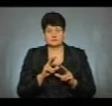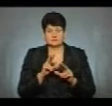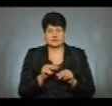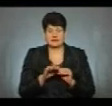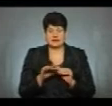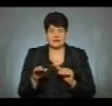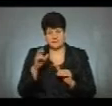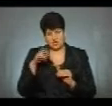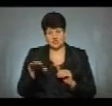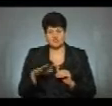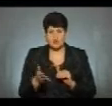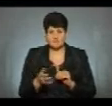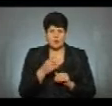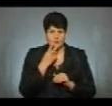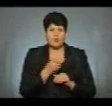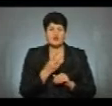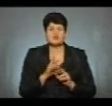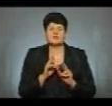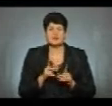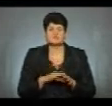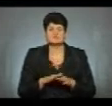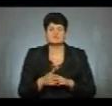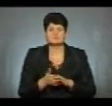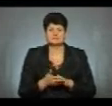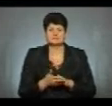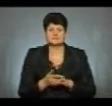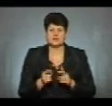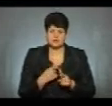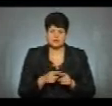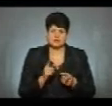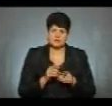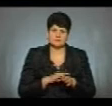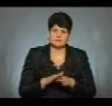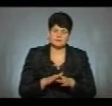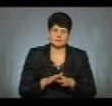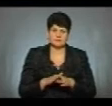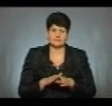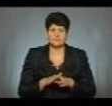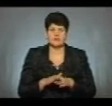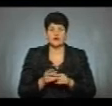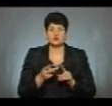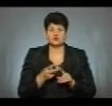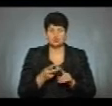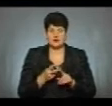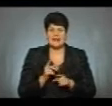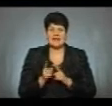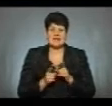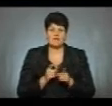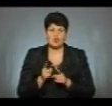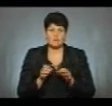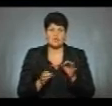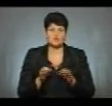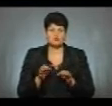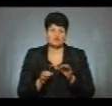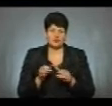рівні всієї держави. Тобто покажіть, як ви справились, чи справились. Не справились поки що. Друге, реформа судова